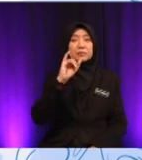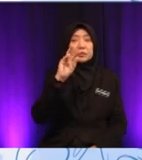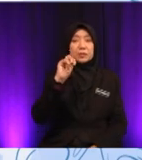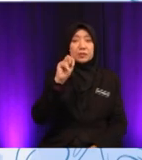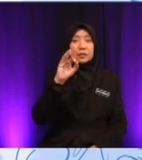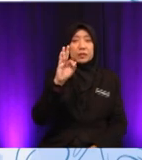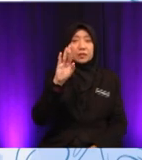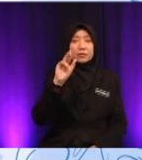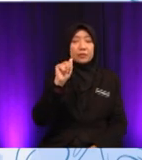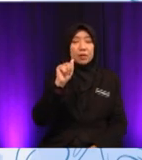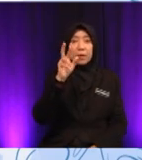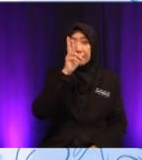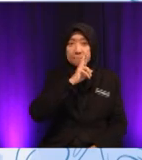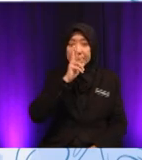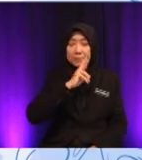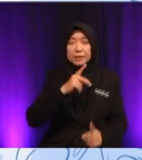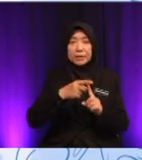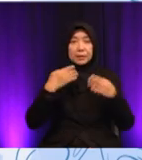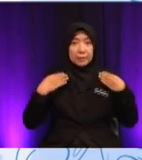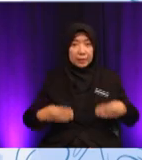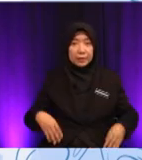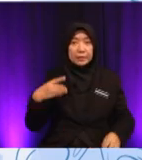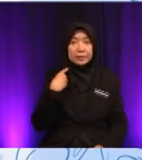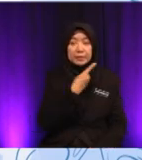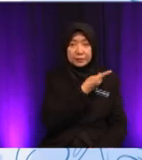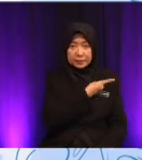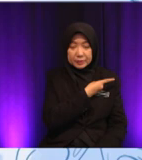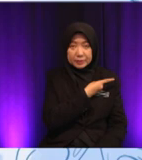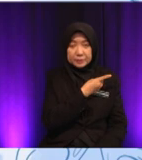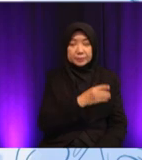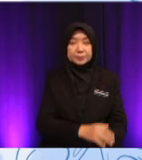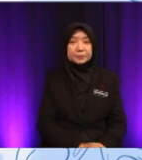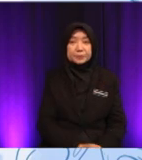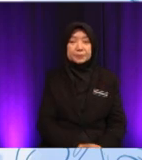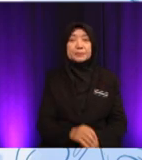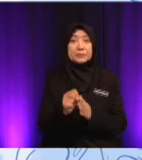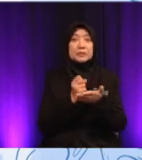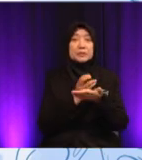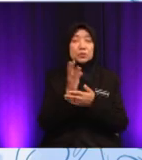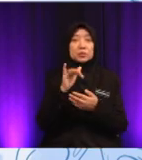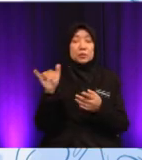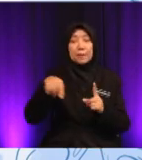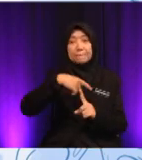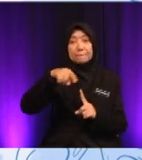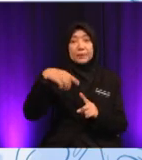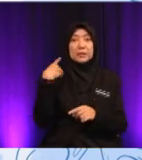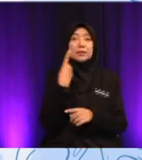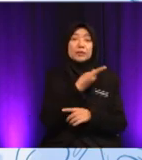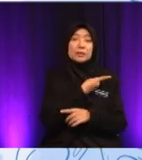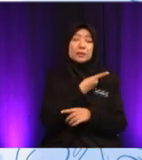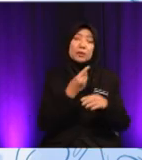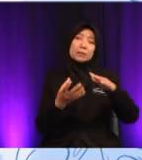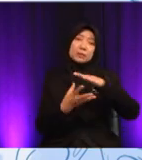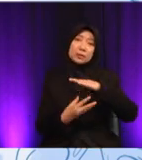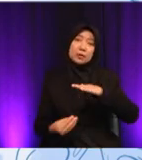inframerah interhasil daripada suhu badan kita dekat sinilah keamanannya Oke seterusnya apabila kita mencerak